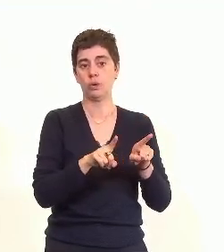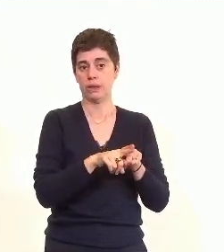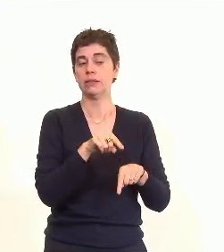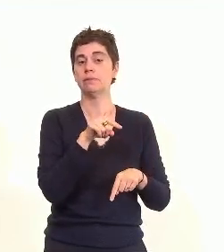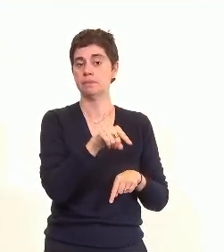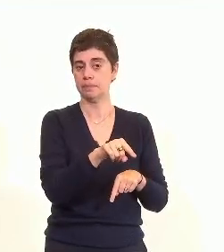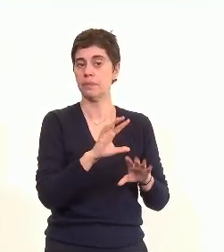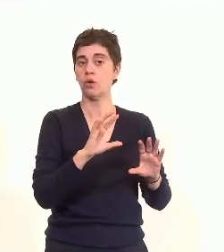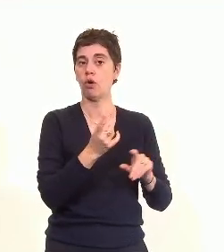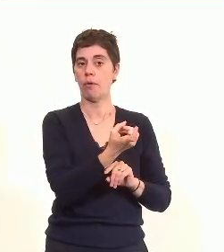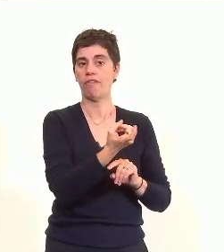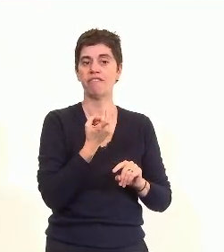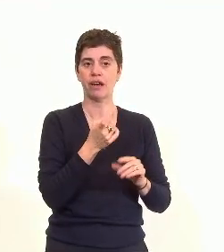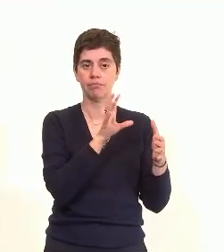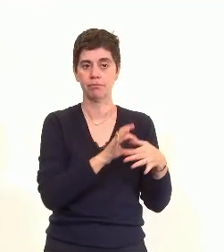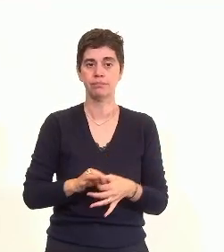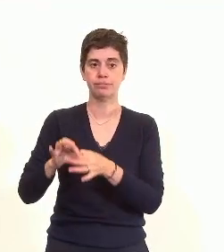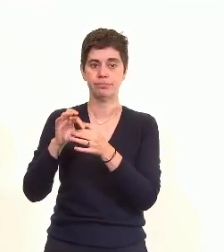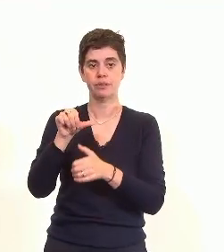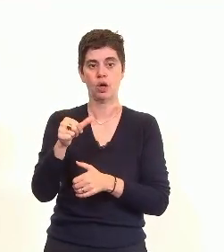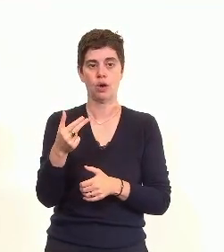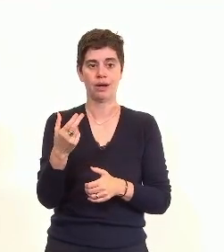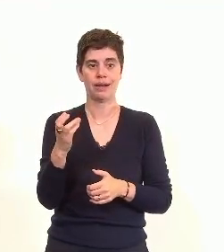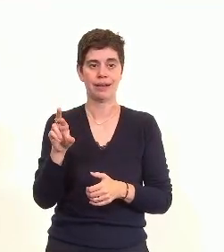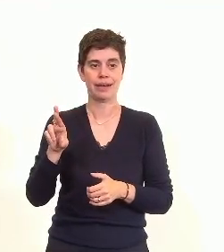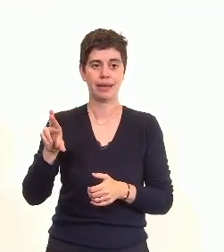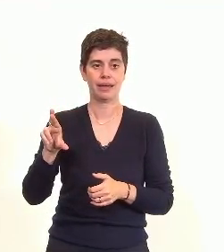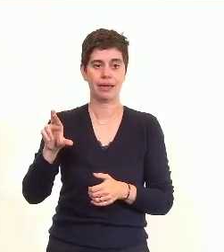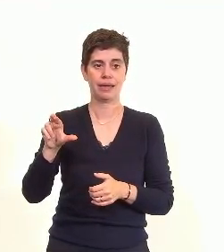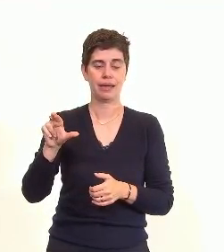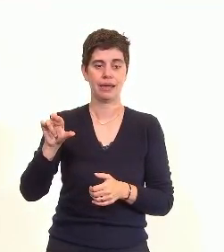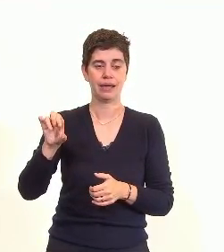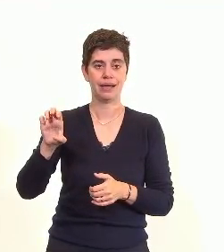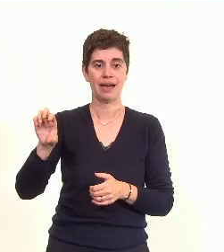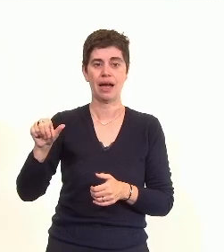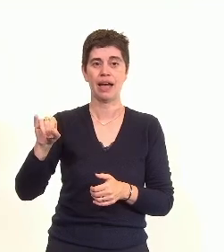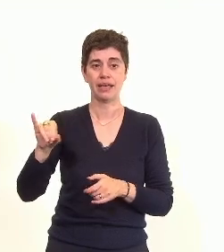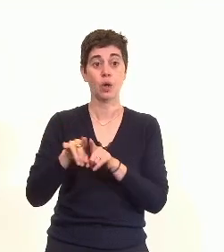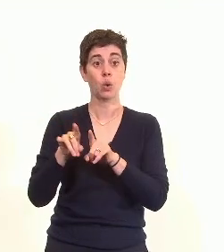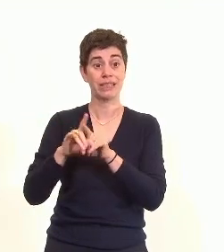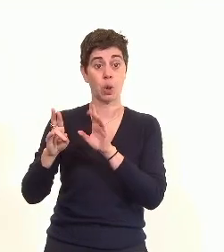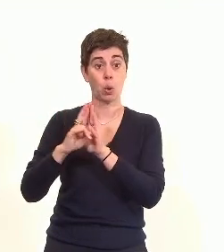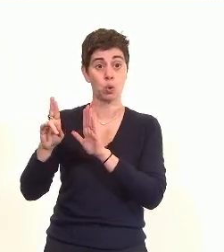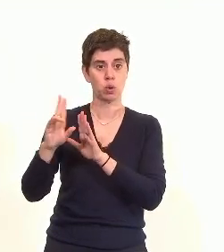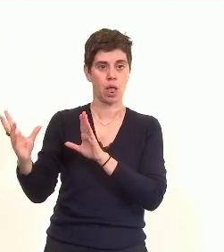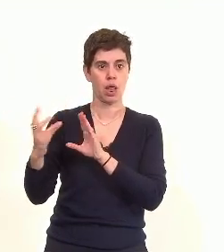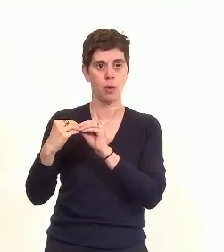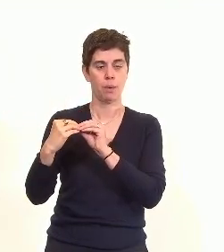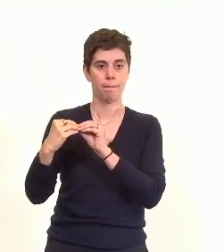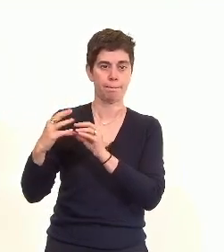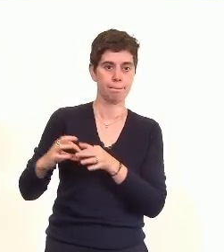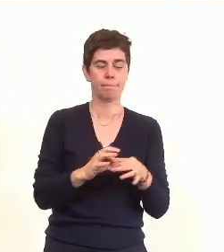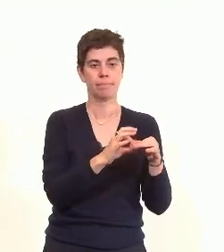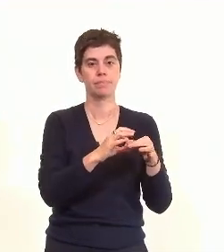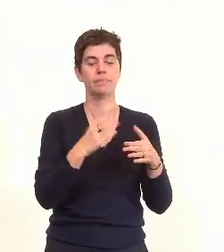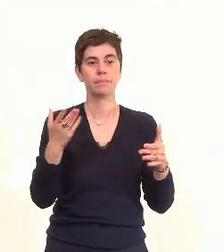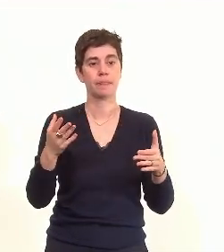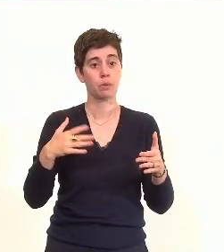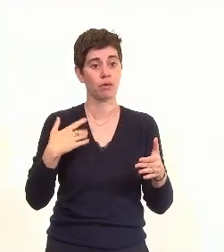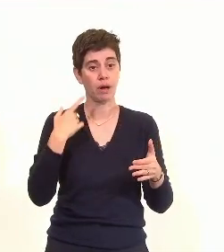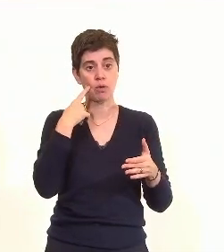construit en collaboration avec l'Ancréaï et les ressources des CREAI régionaux avec la volonté de mieux faire connaître les